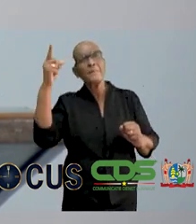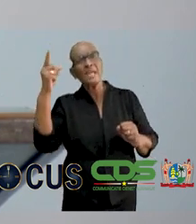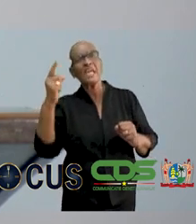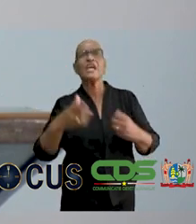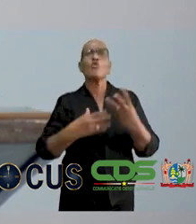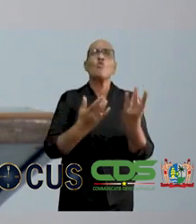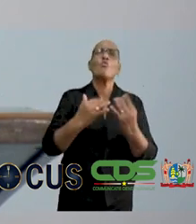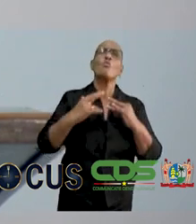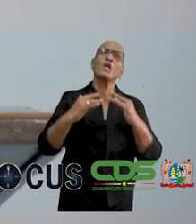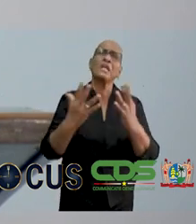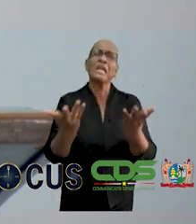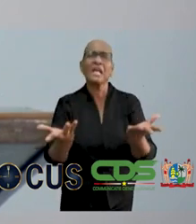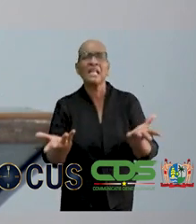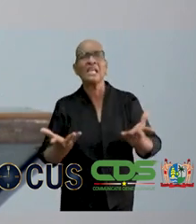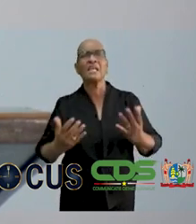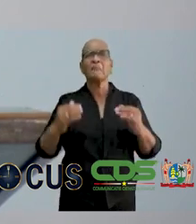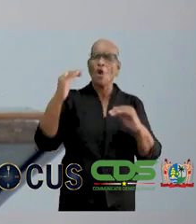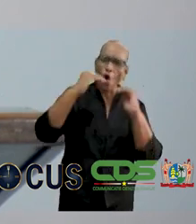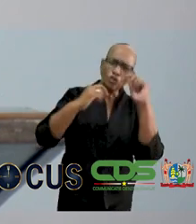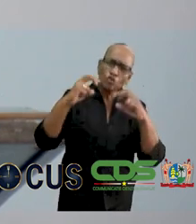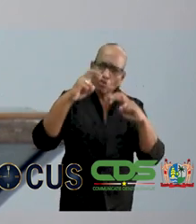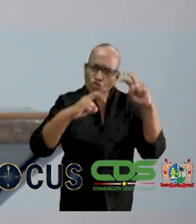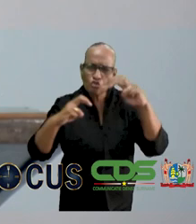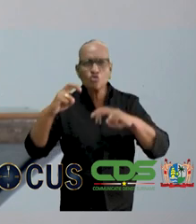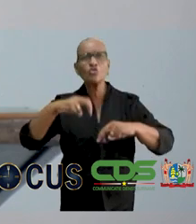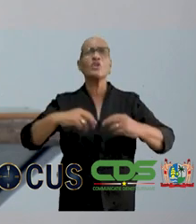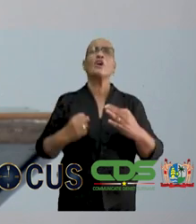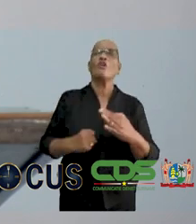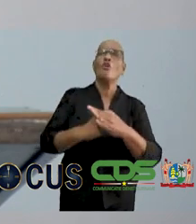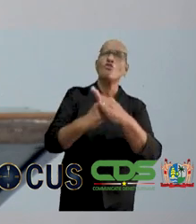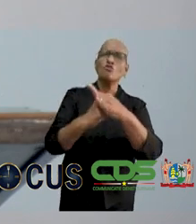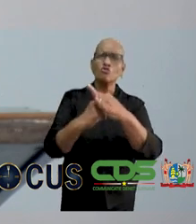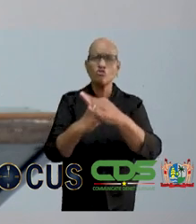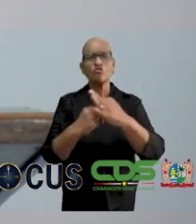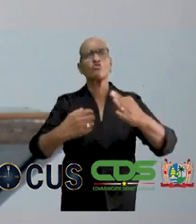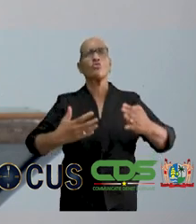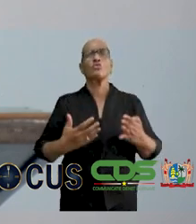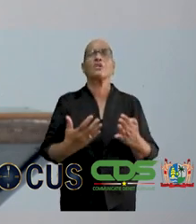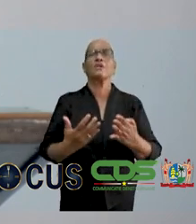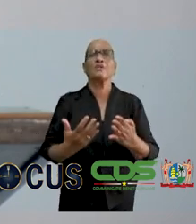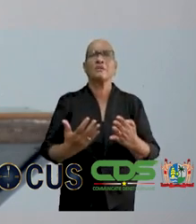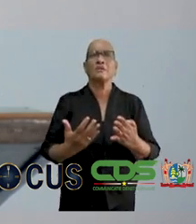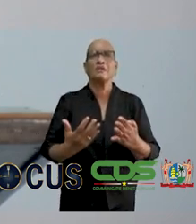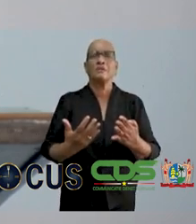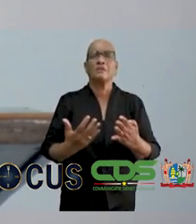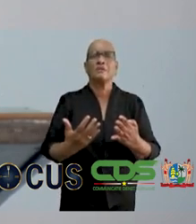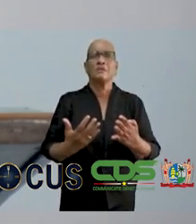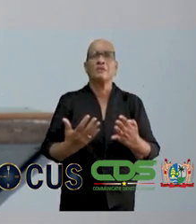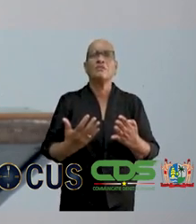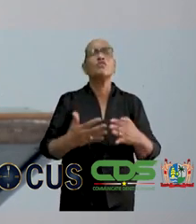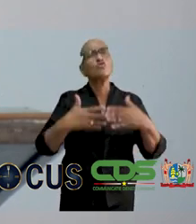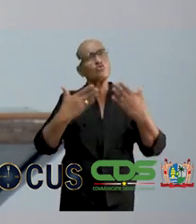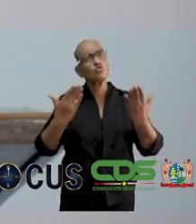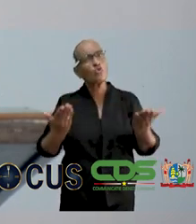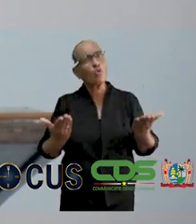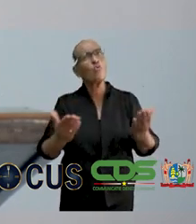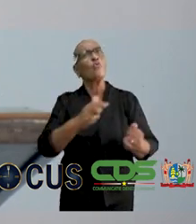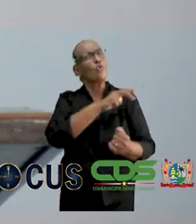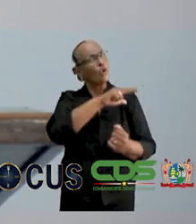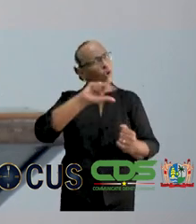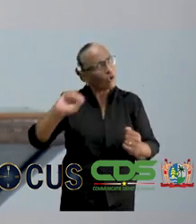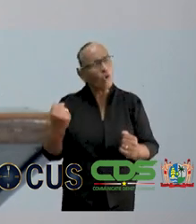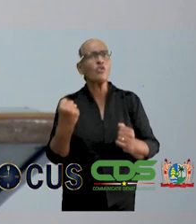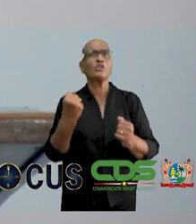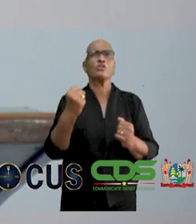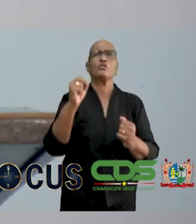inventariseren, doorlichten, ondersteunen, bezuinigen. zo kunnen we